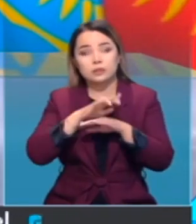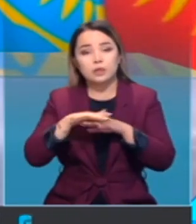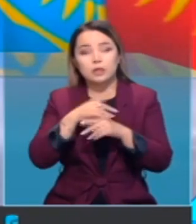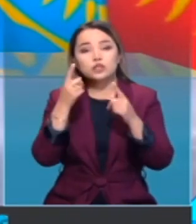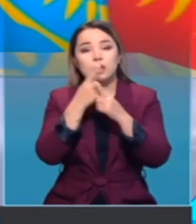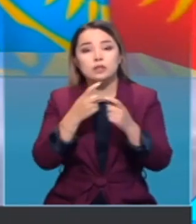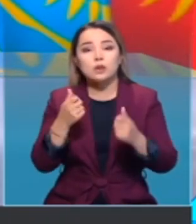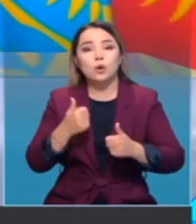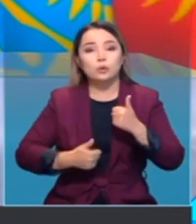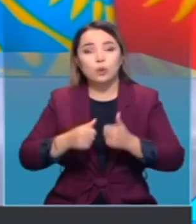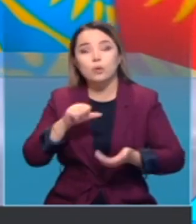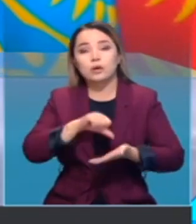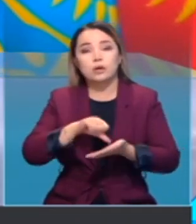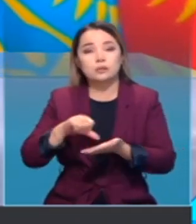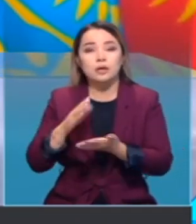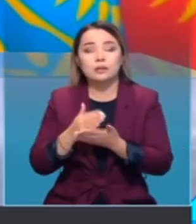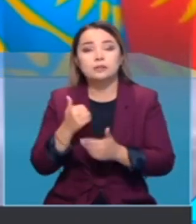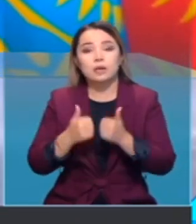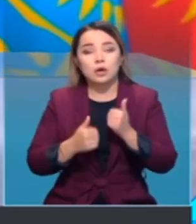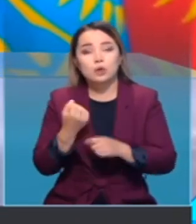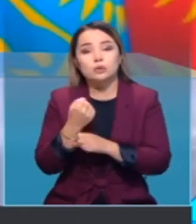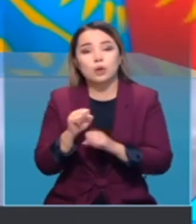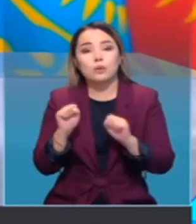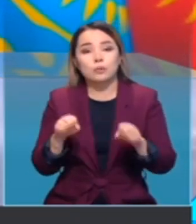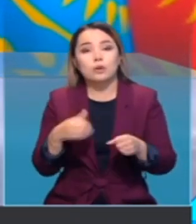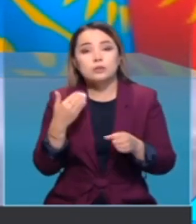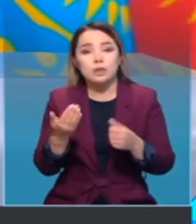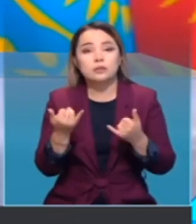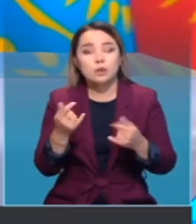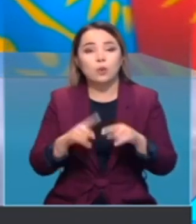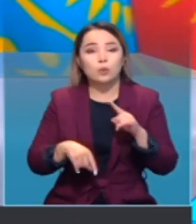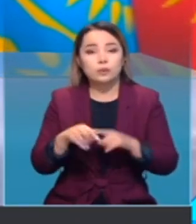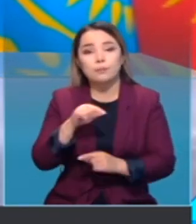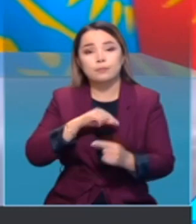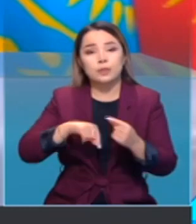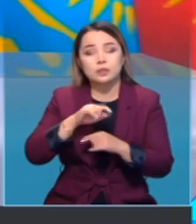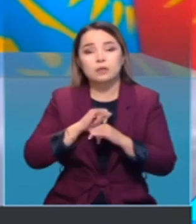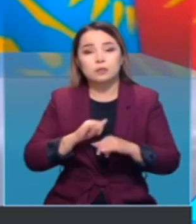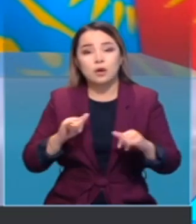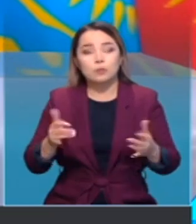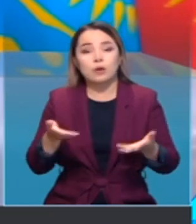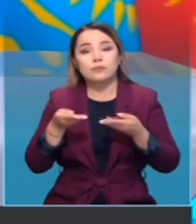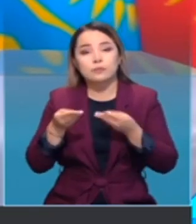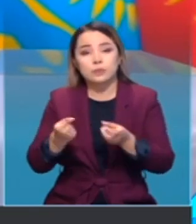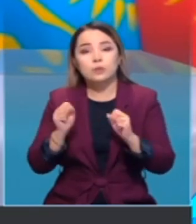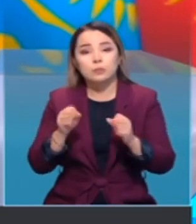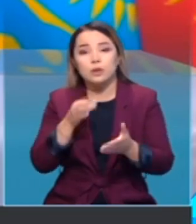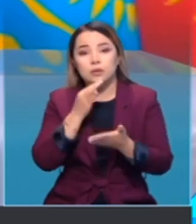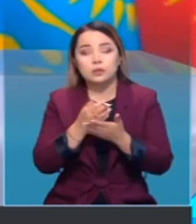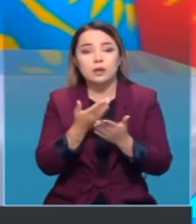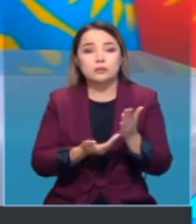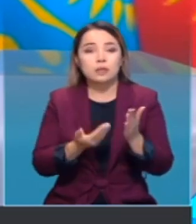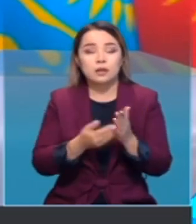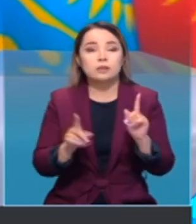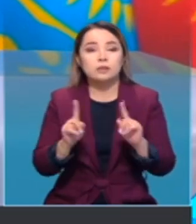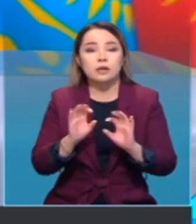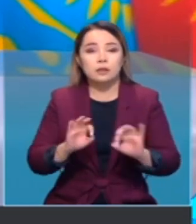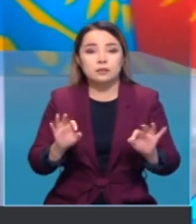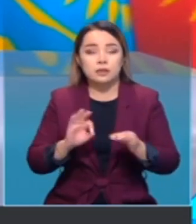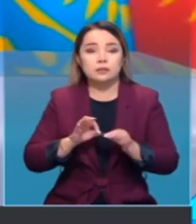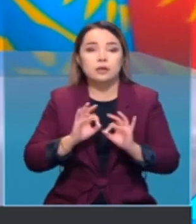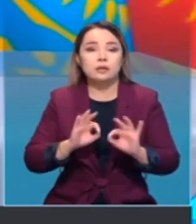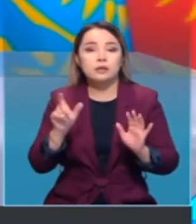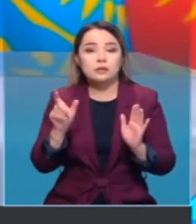жариялайтын конкурстарға қатысып, тендерлерді ұта алады. Бұл отандық бизнестің дамуына қалай әсер етуі мүмкін, сарапшылар не дейді?